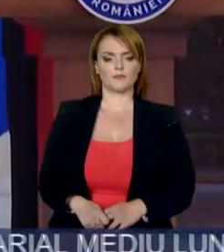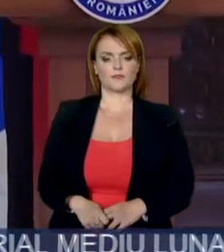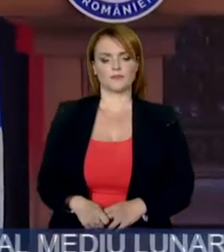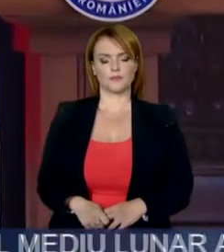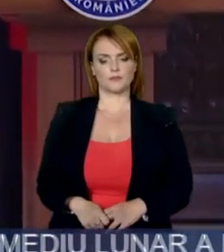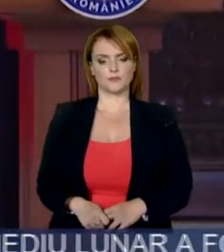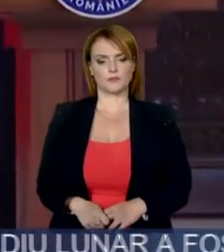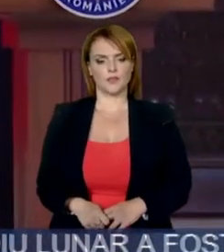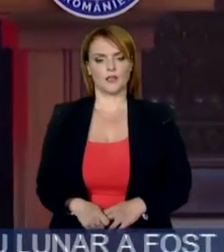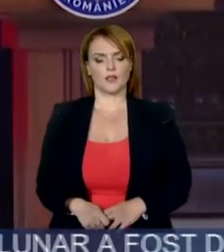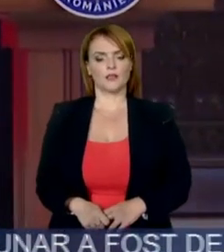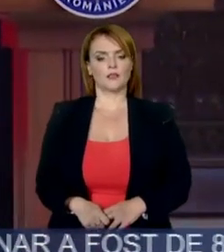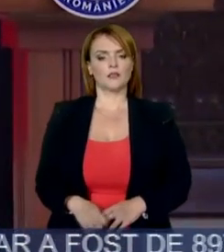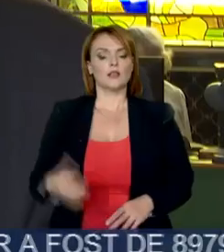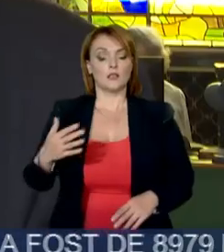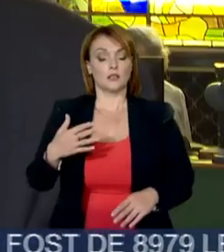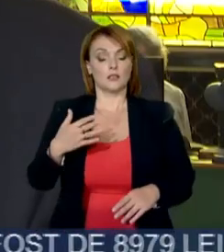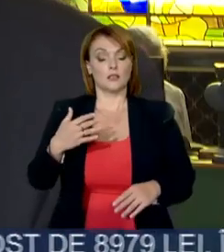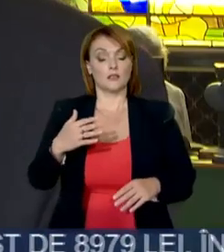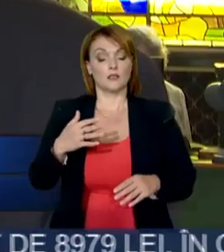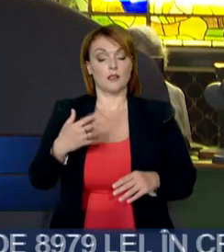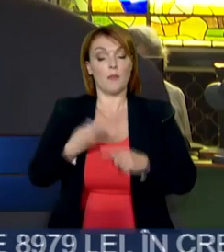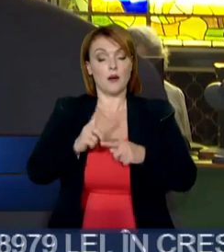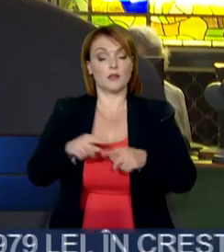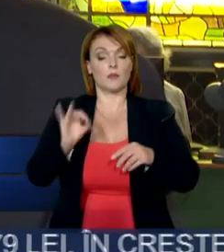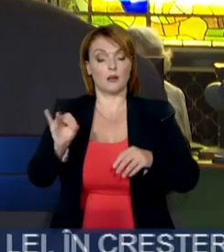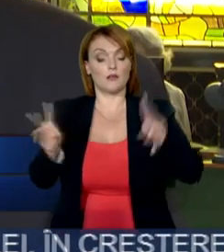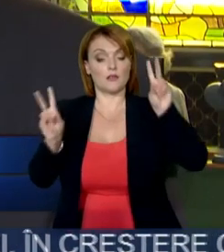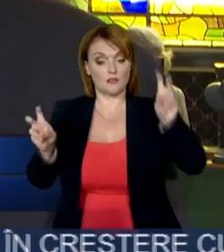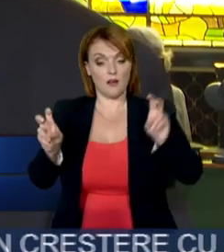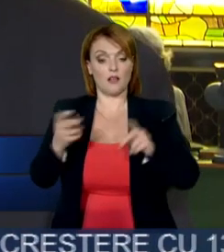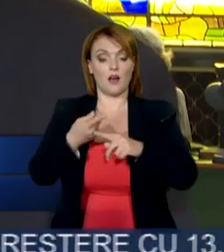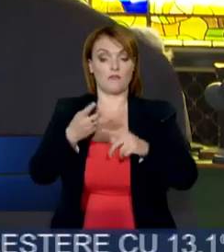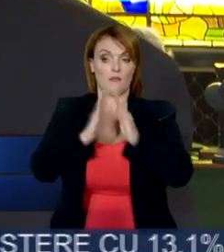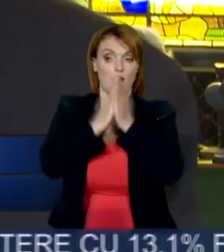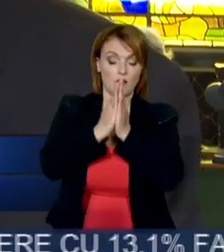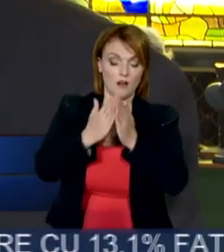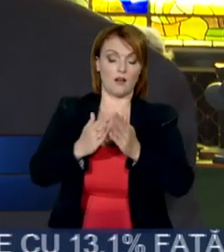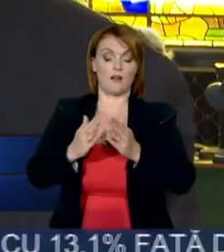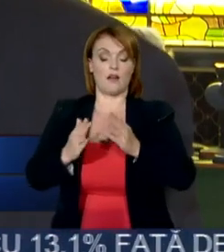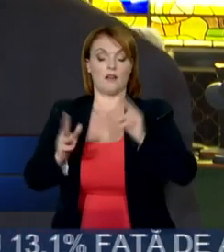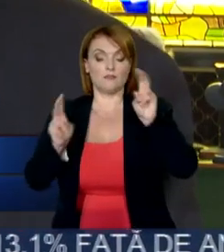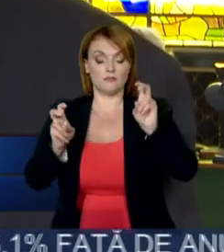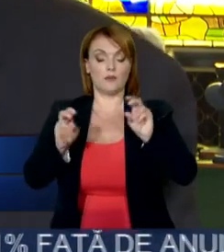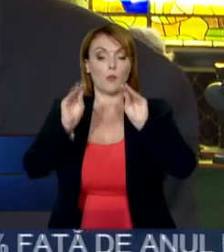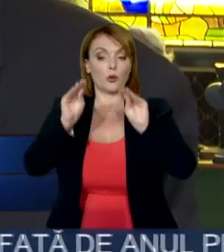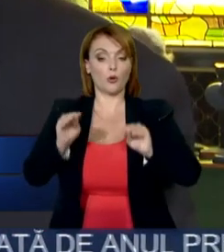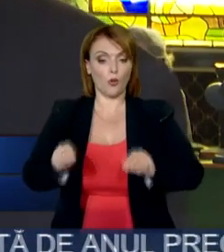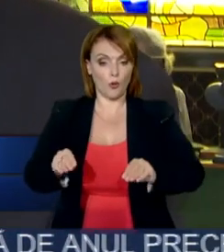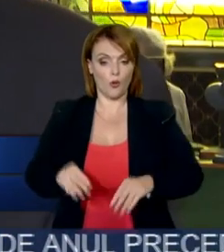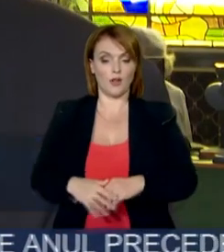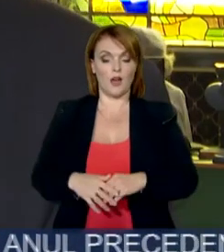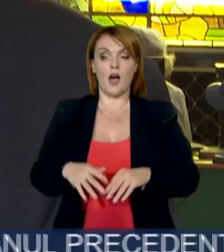societăților umane și au apărut și normele de protocol. Protocolul, de fapt, este o normă care deci este folosită la